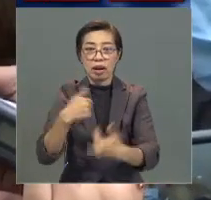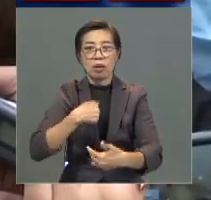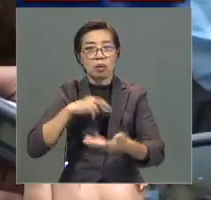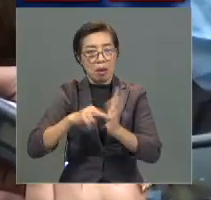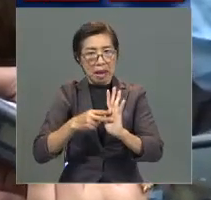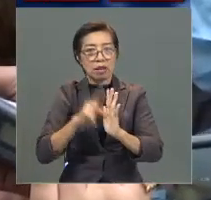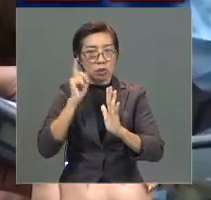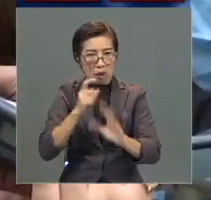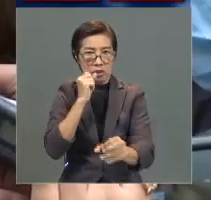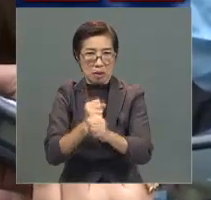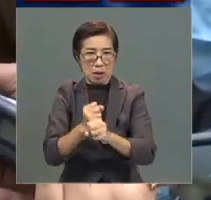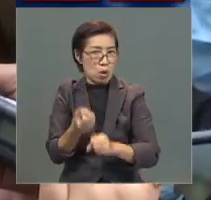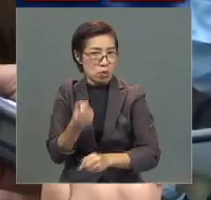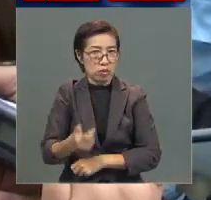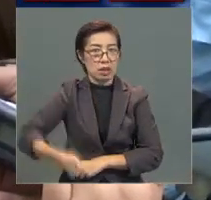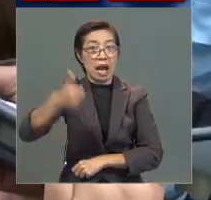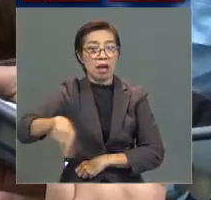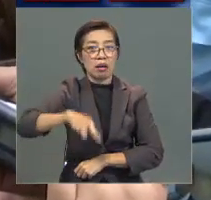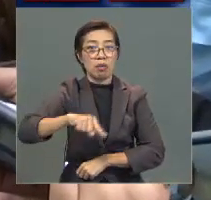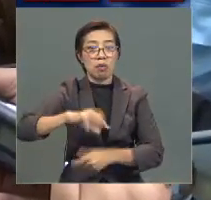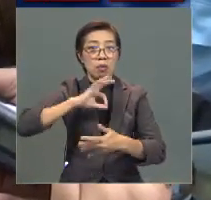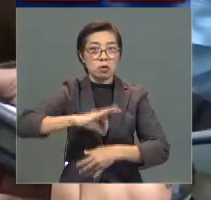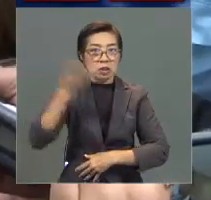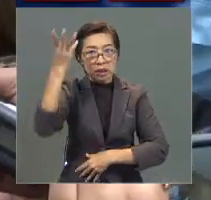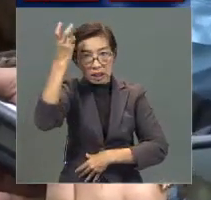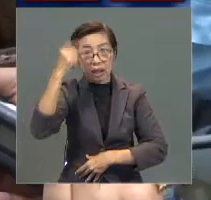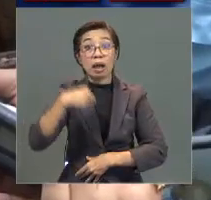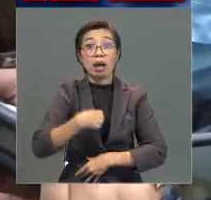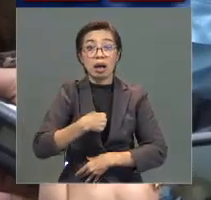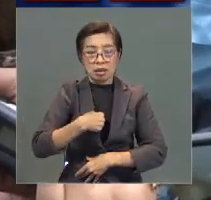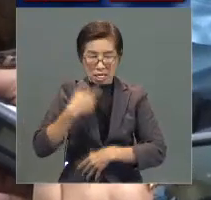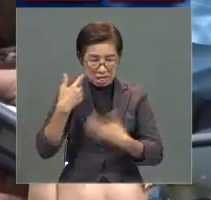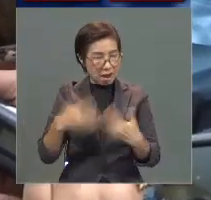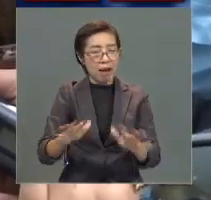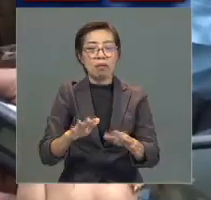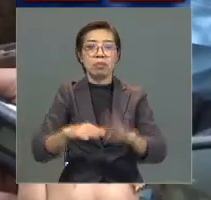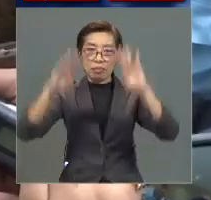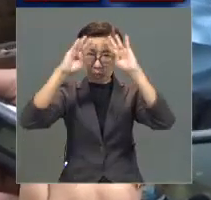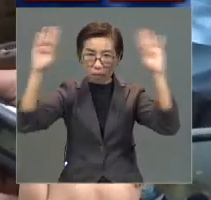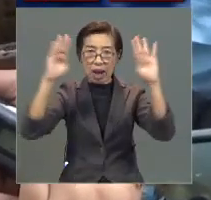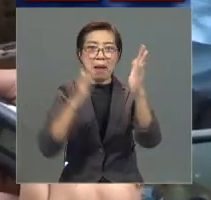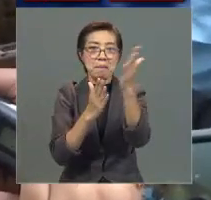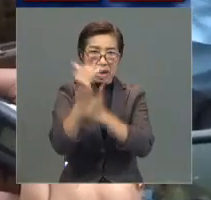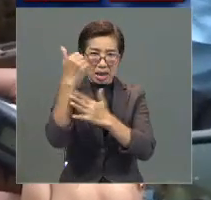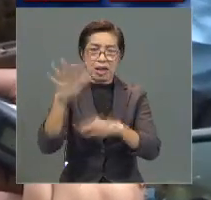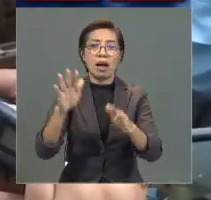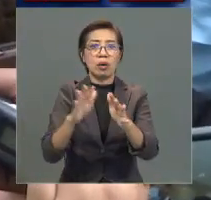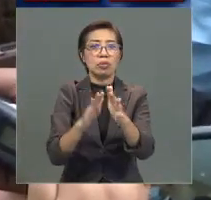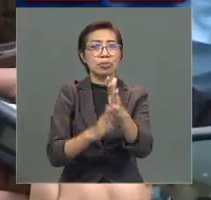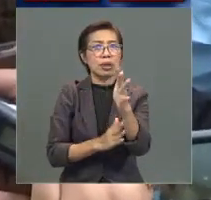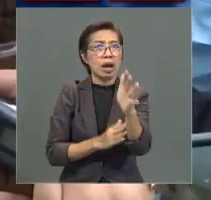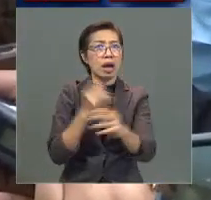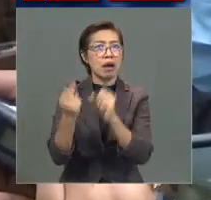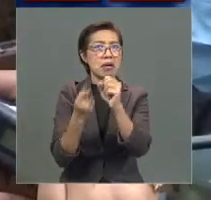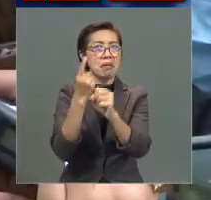ทันทีความกดดันนั้นนะครับผมเรียนว่าผมก็ผ่านมาเป็นเวลาเกินกว่